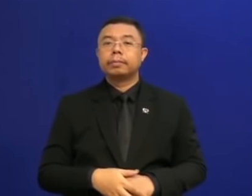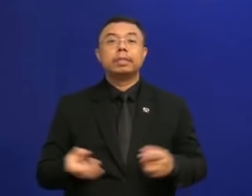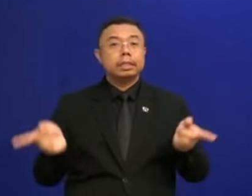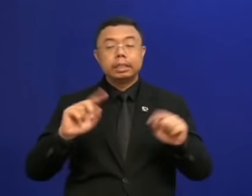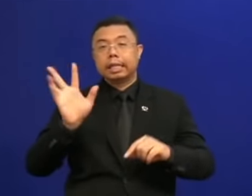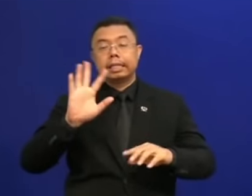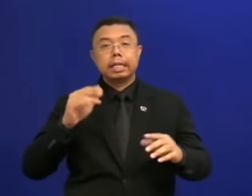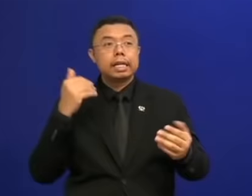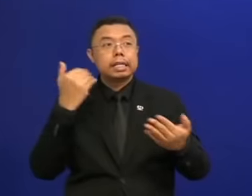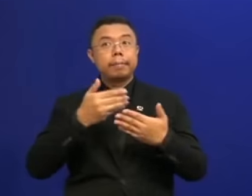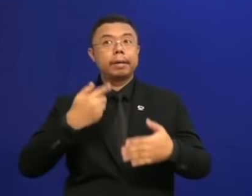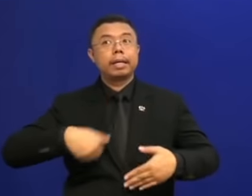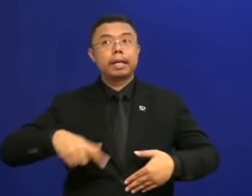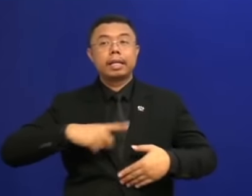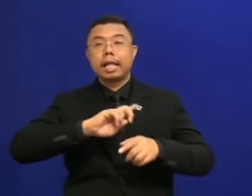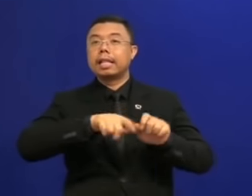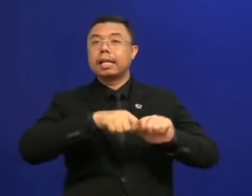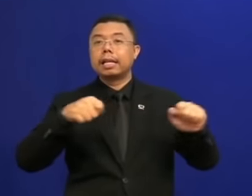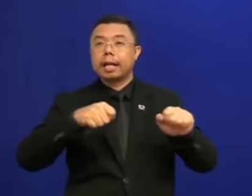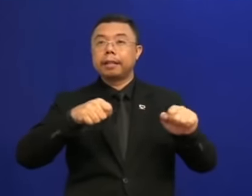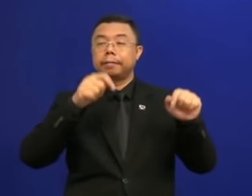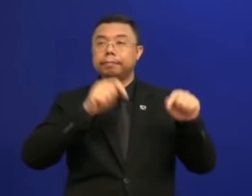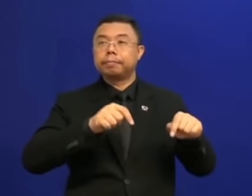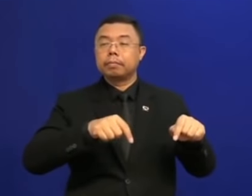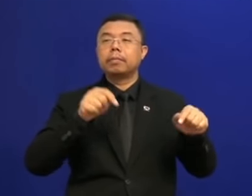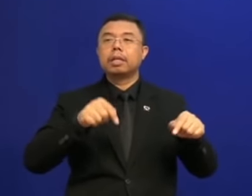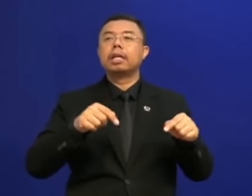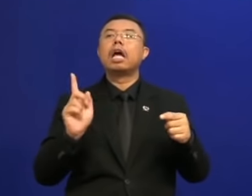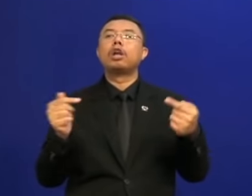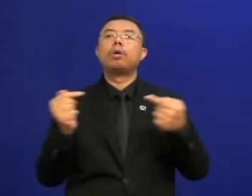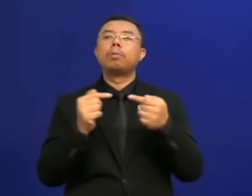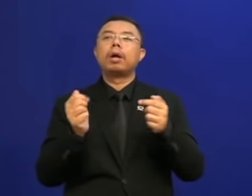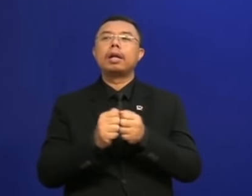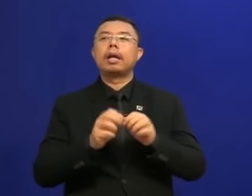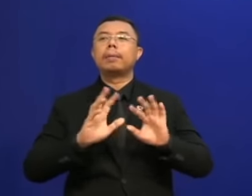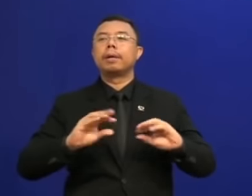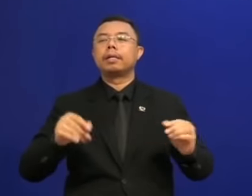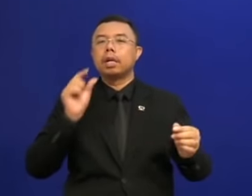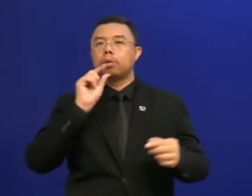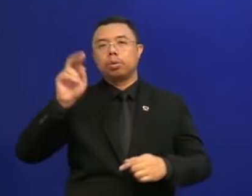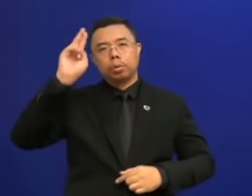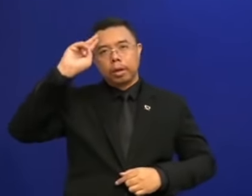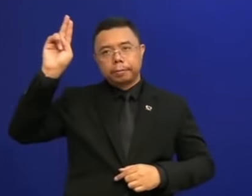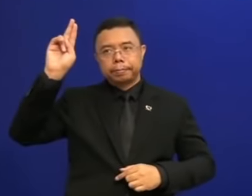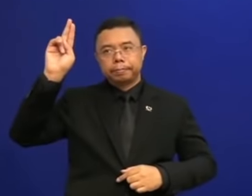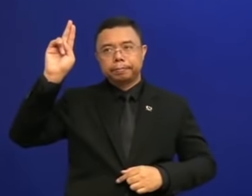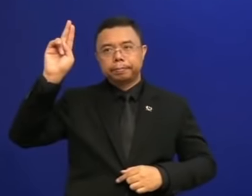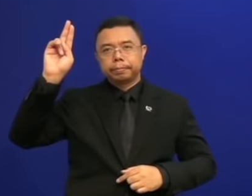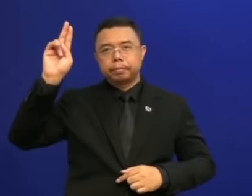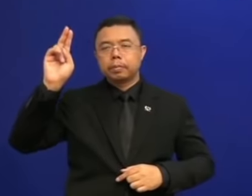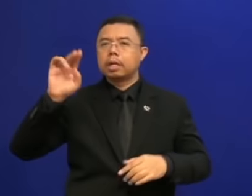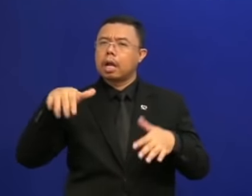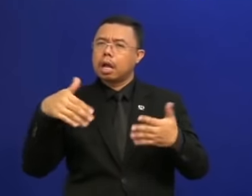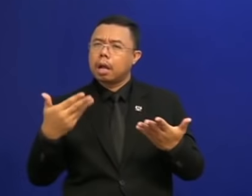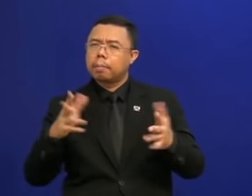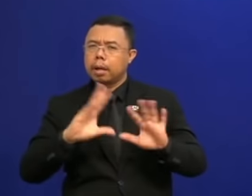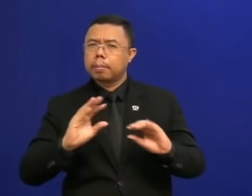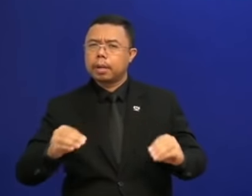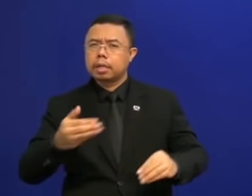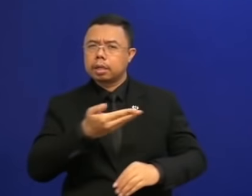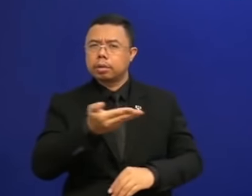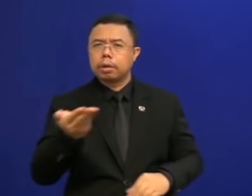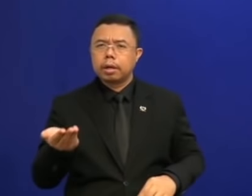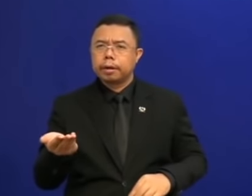Jadi jangan sampai kita terikat di sini. Ini berkaitan dengan ini, berkarya bagi Tuhan. Apa karya